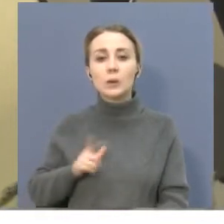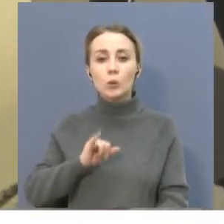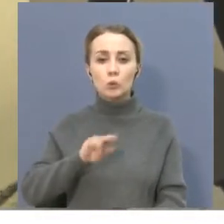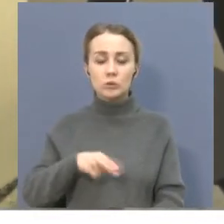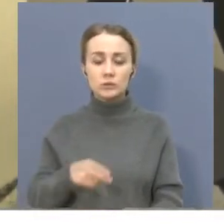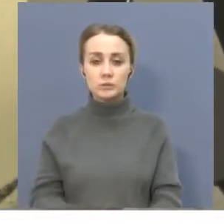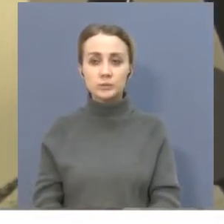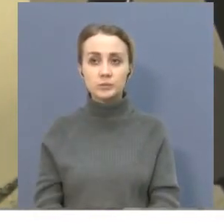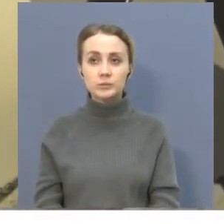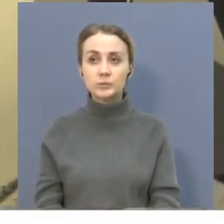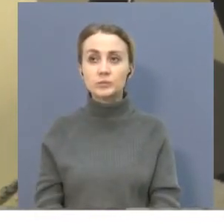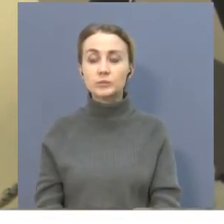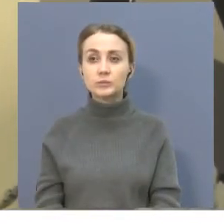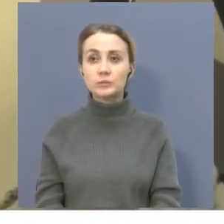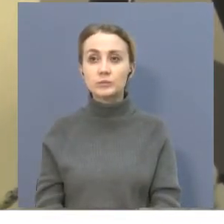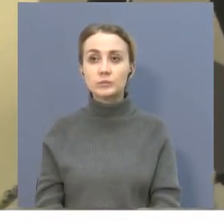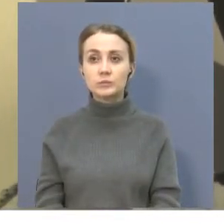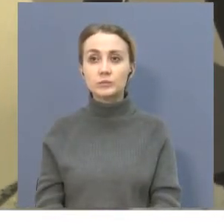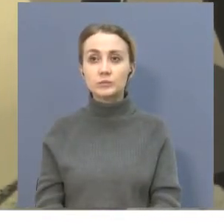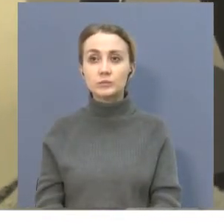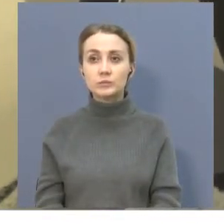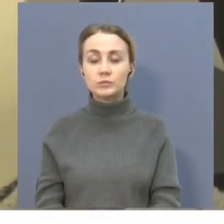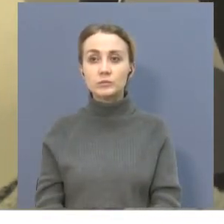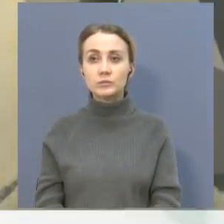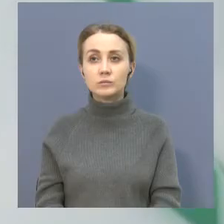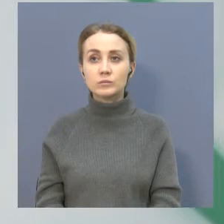Муслим Асхатова, Данияр Жұмағұлов, Көкше ақпарат.